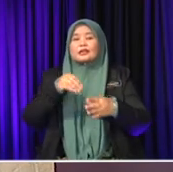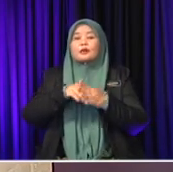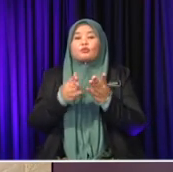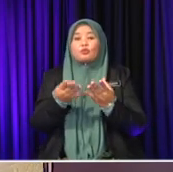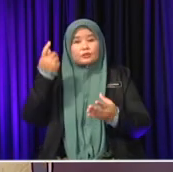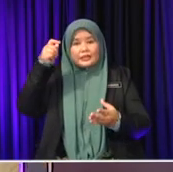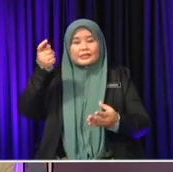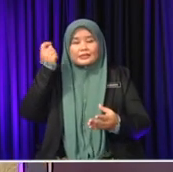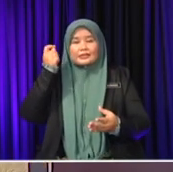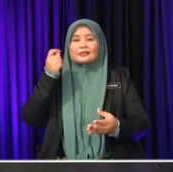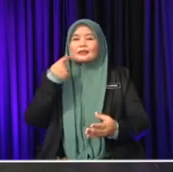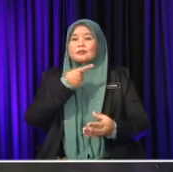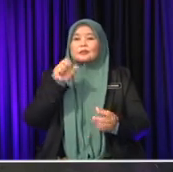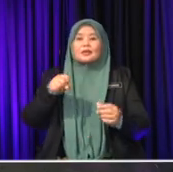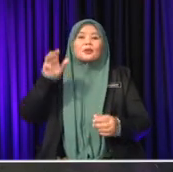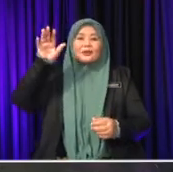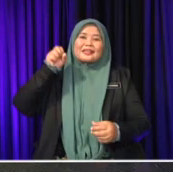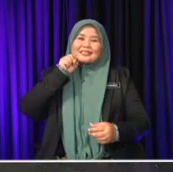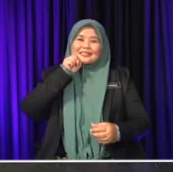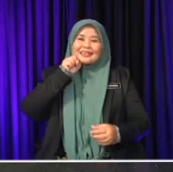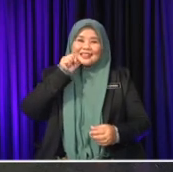tadi itu Oke saya punya